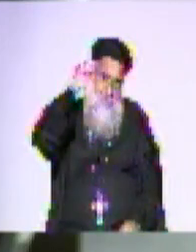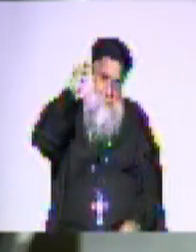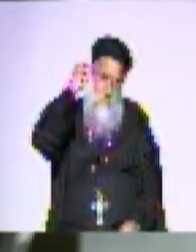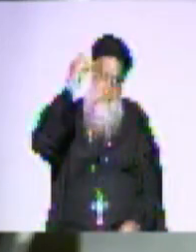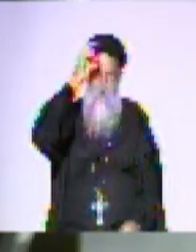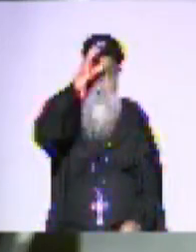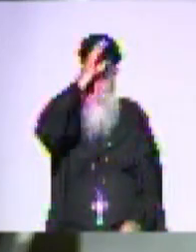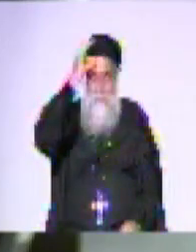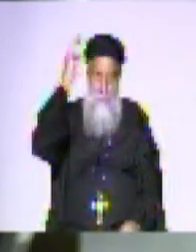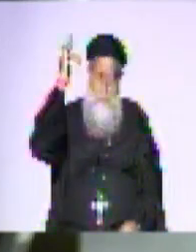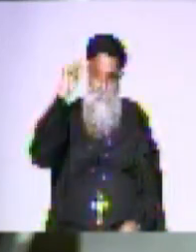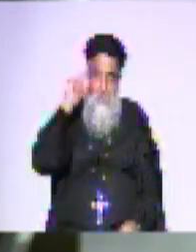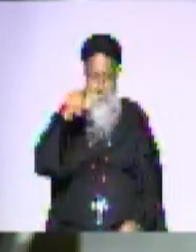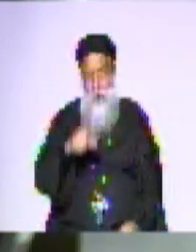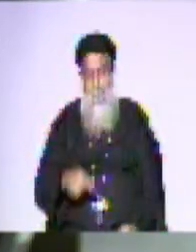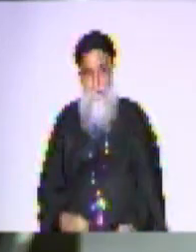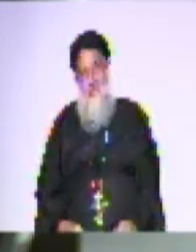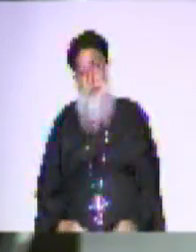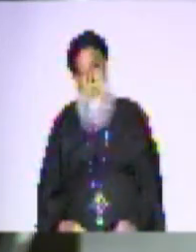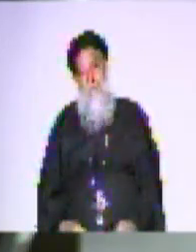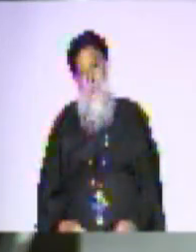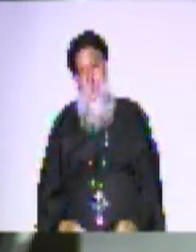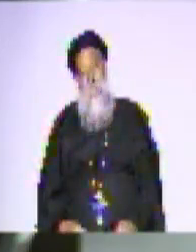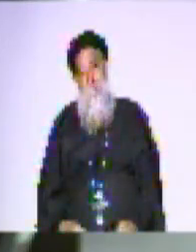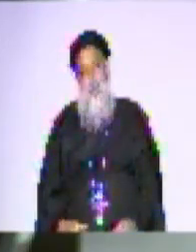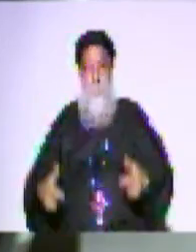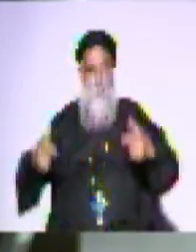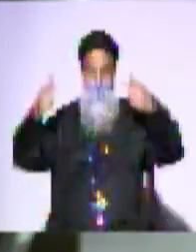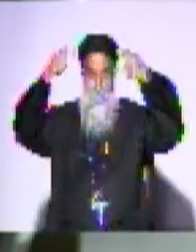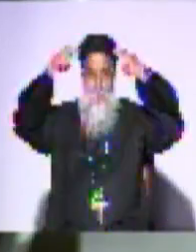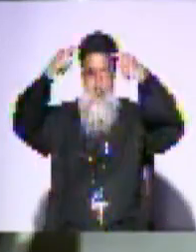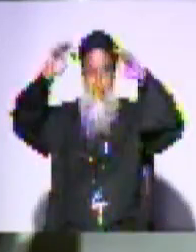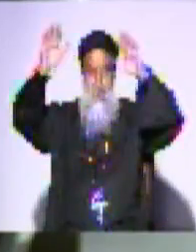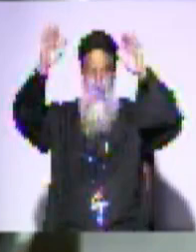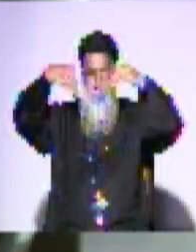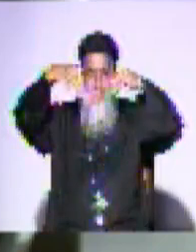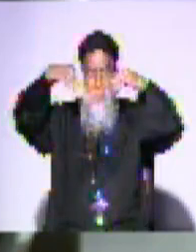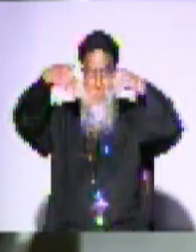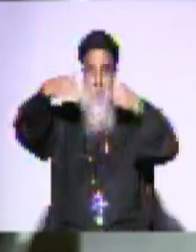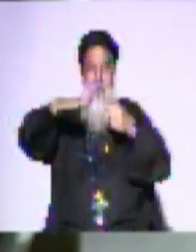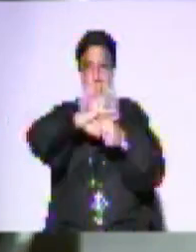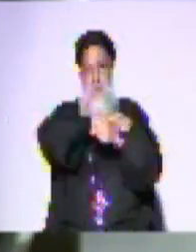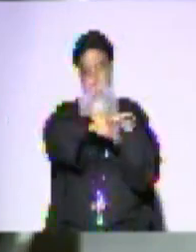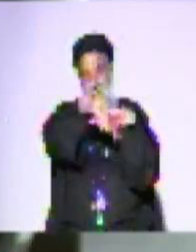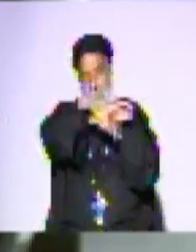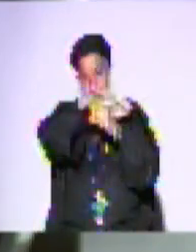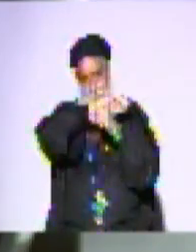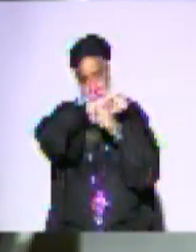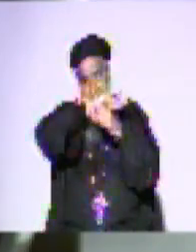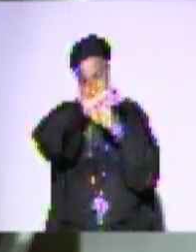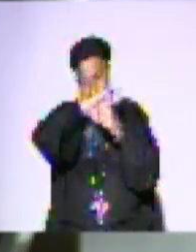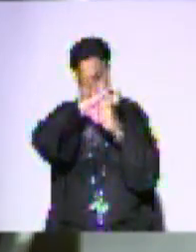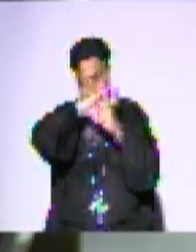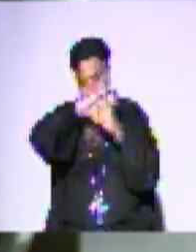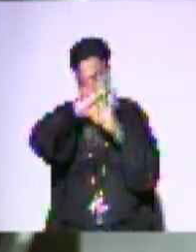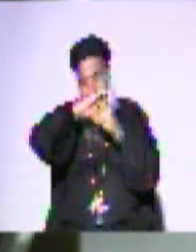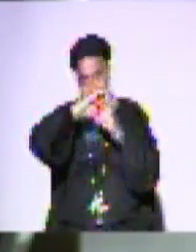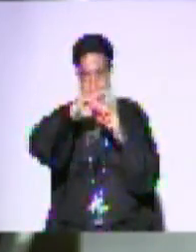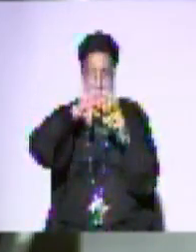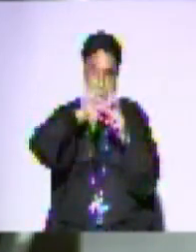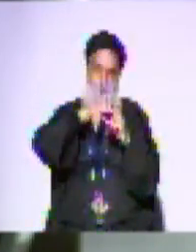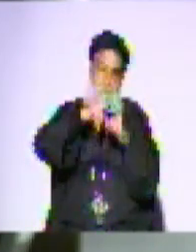زي ما بنقول في التمجيد ياتي الشهداء حاملين عذابتهم